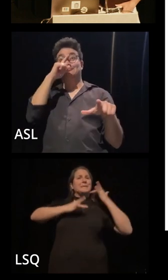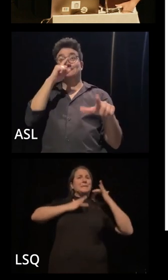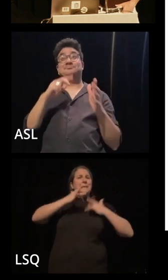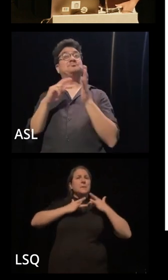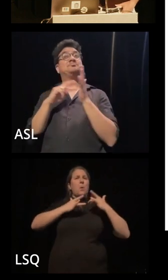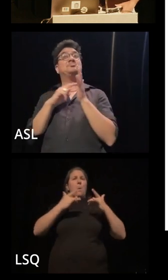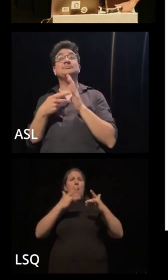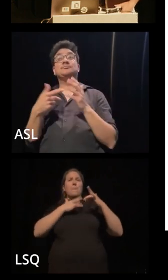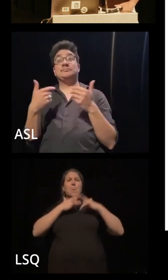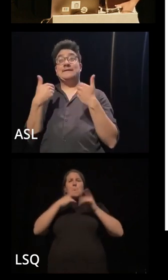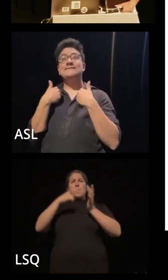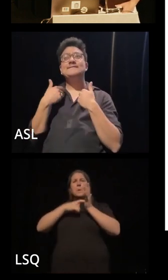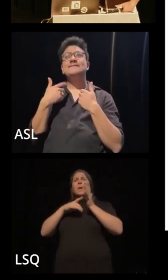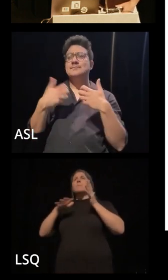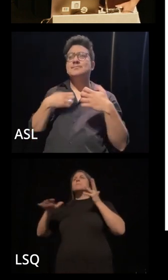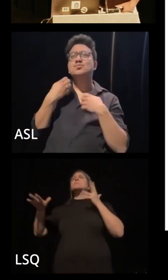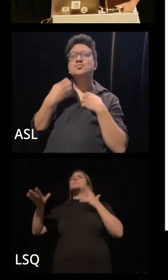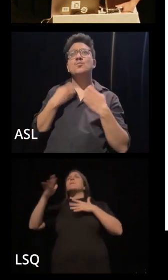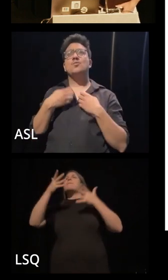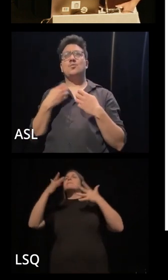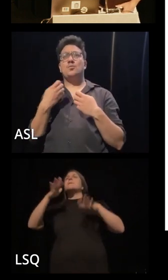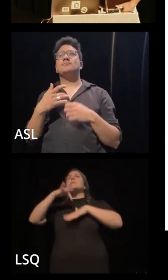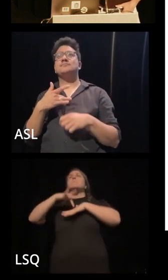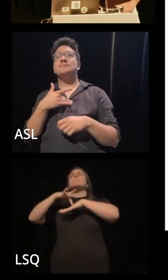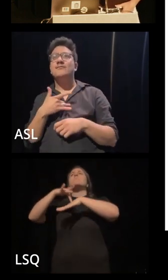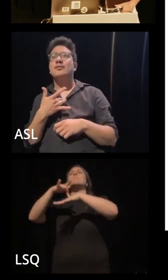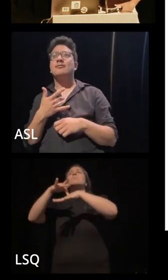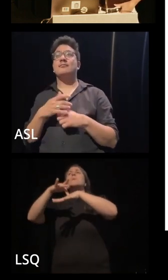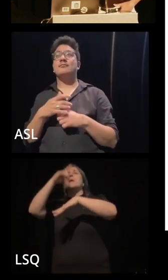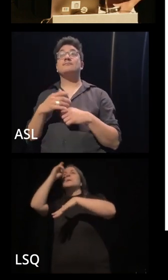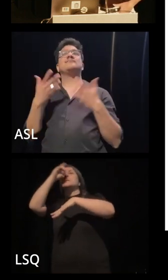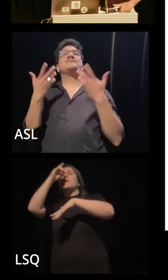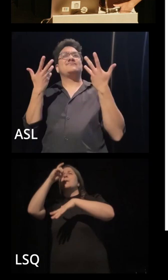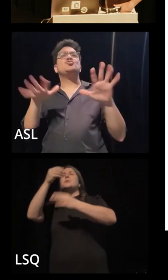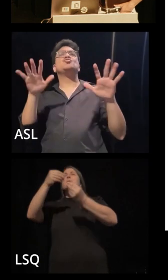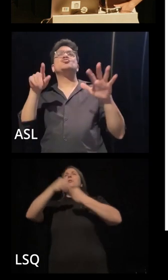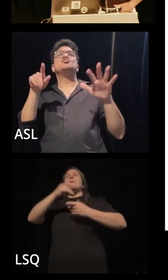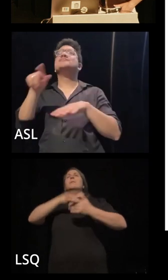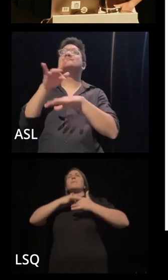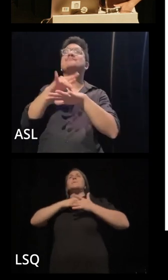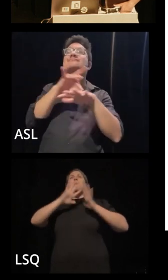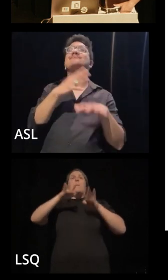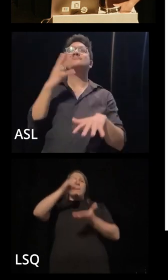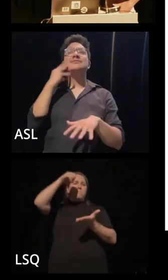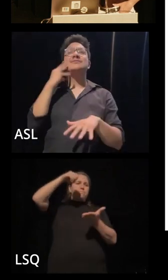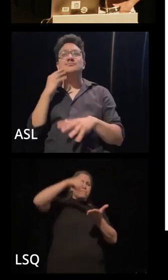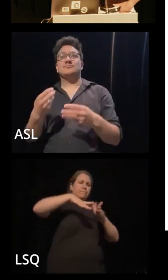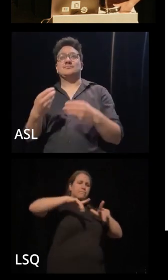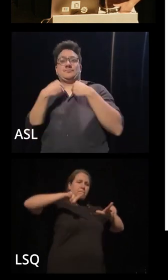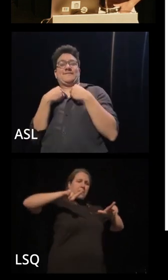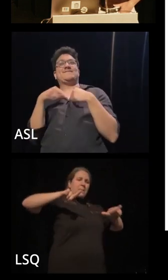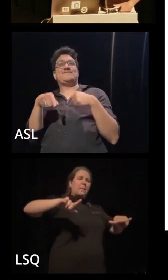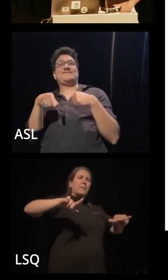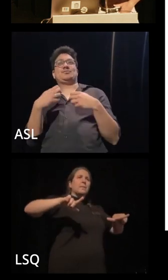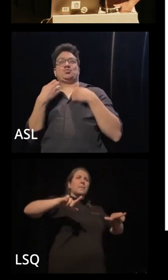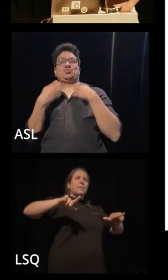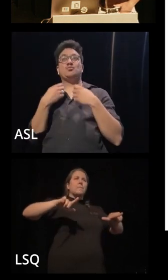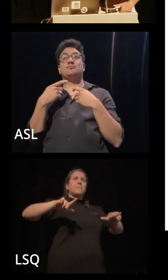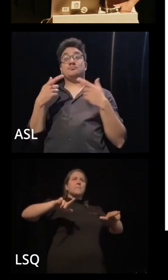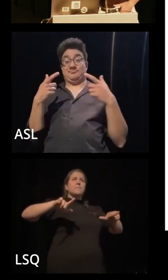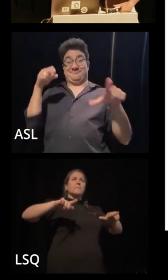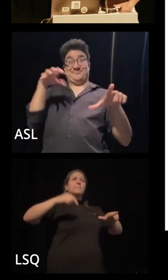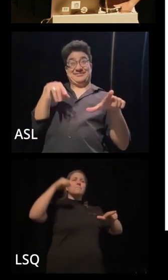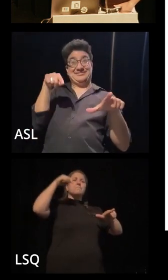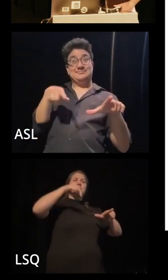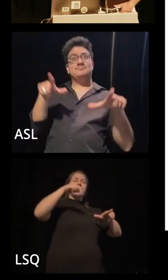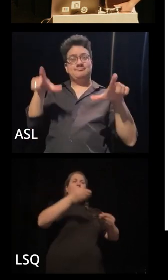des émotions générées après avoir vécu une expérience. Ces cartes donnent un aperçu de la